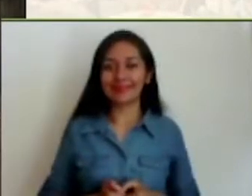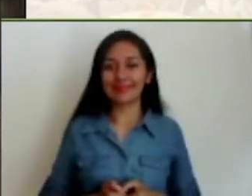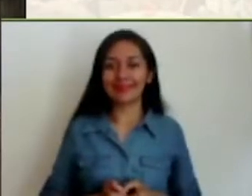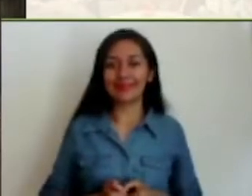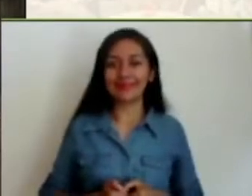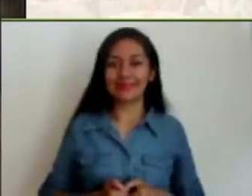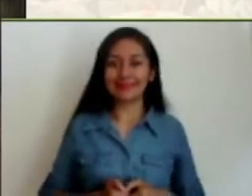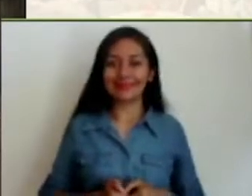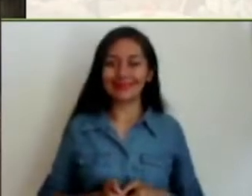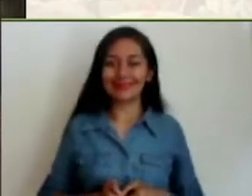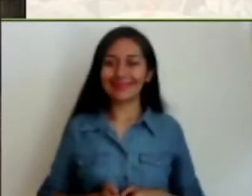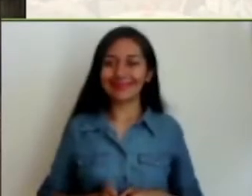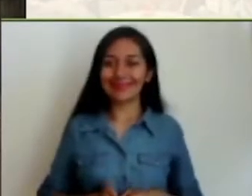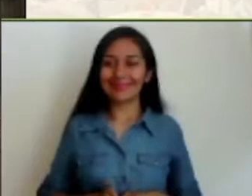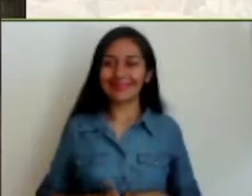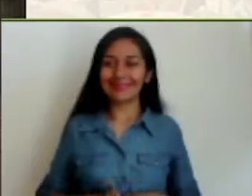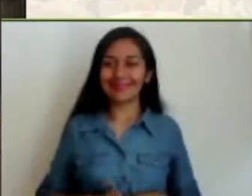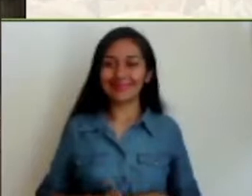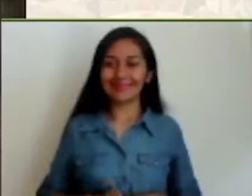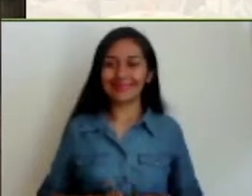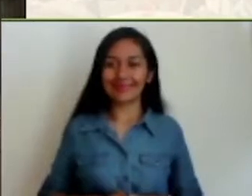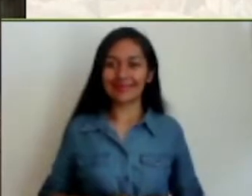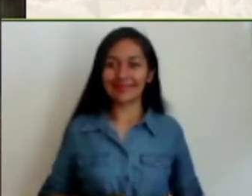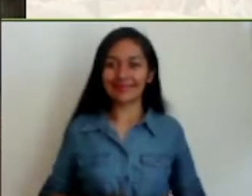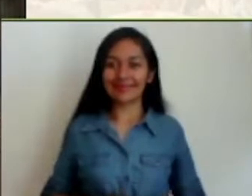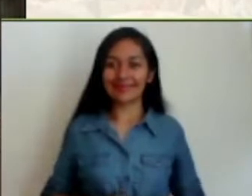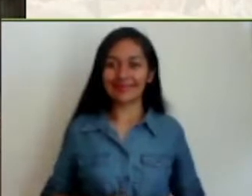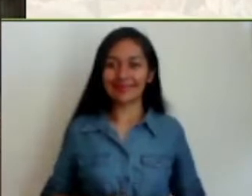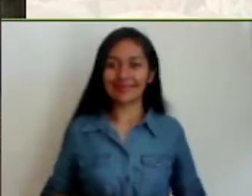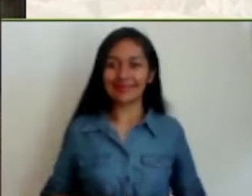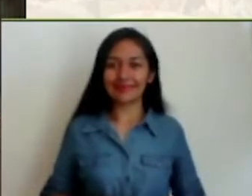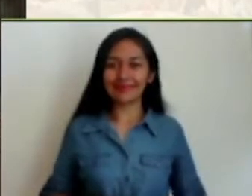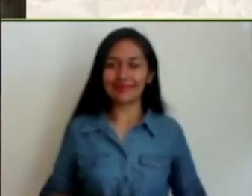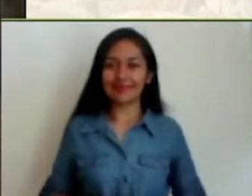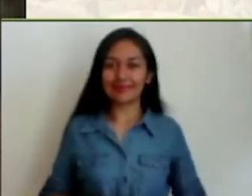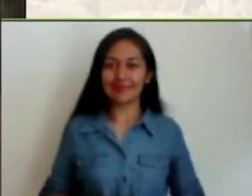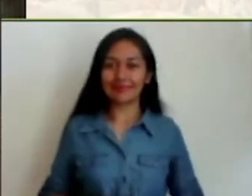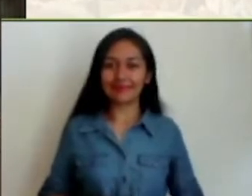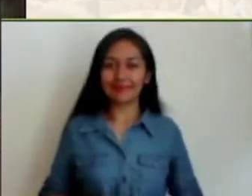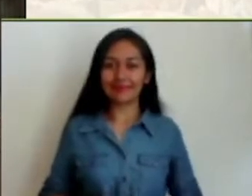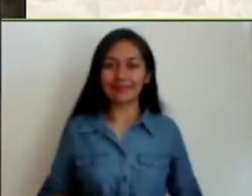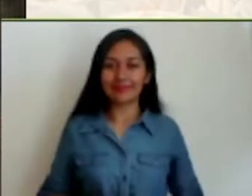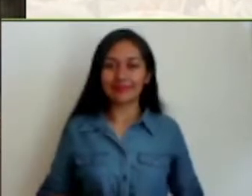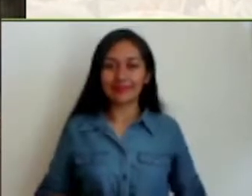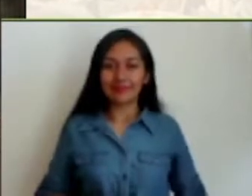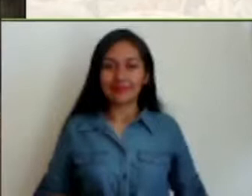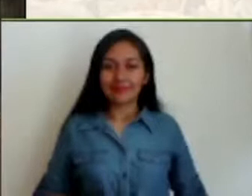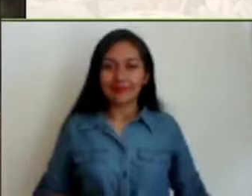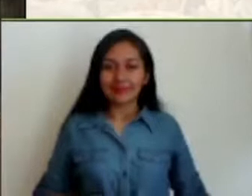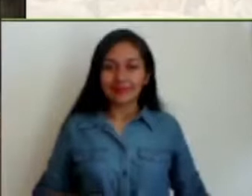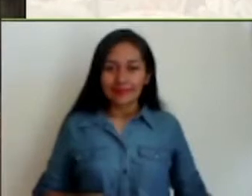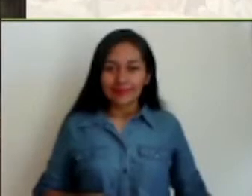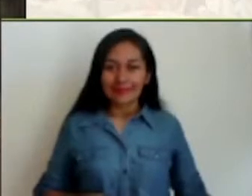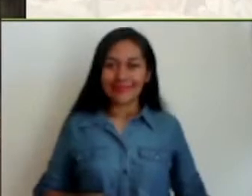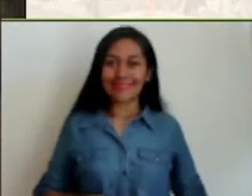1630-31 y fino al 1645. Nel 1600, nel 1793 e per un totale